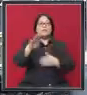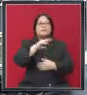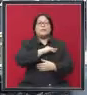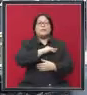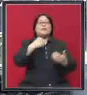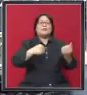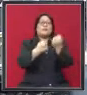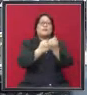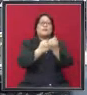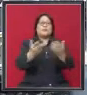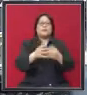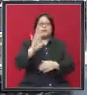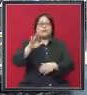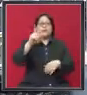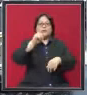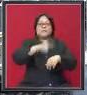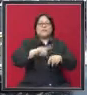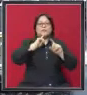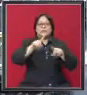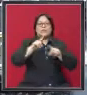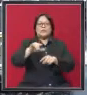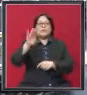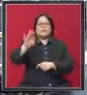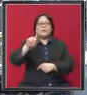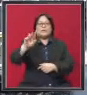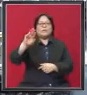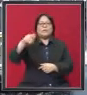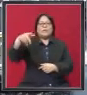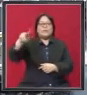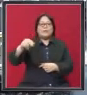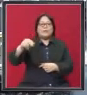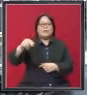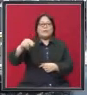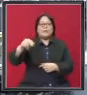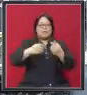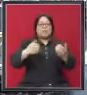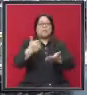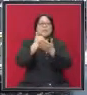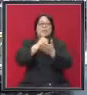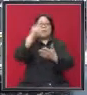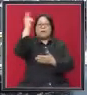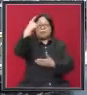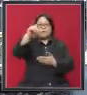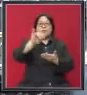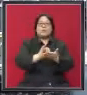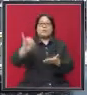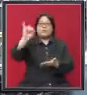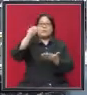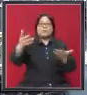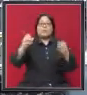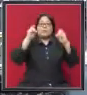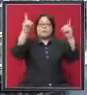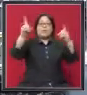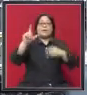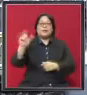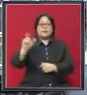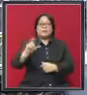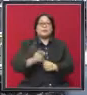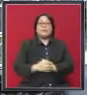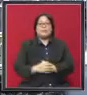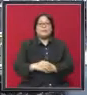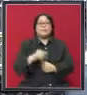Menteri. Nak sokong. Ketika menjawab soalan YB Tampin berhubung bantuan kerajaan kepada institusi pendidikan